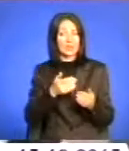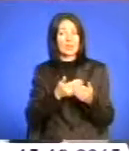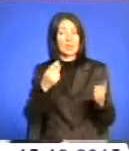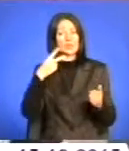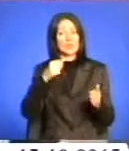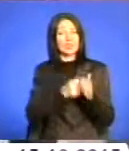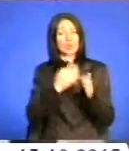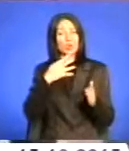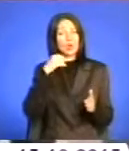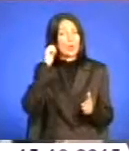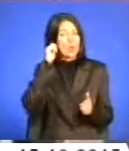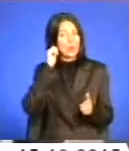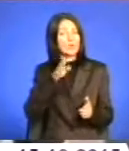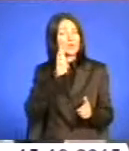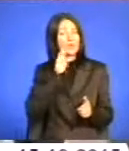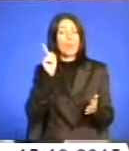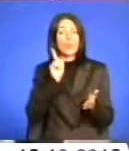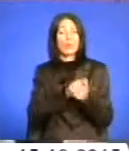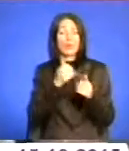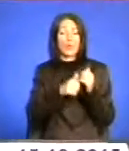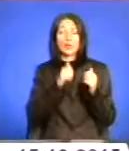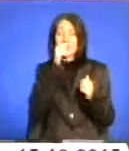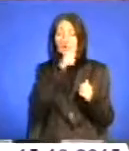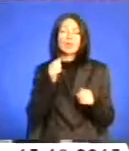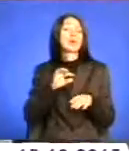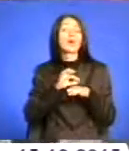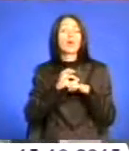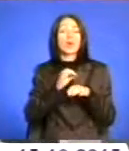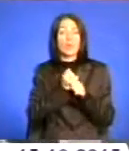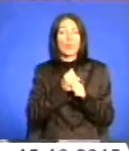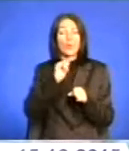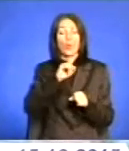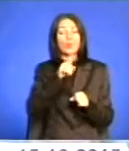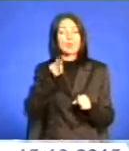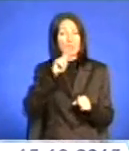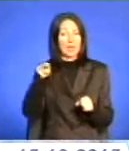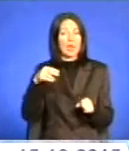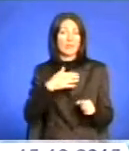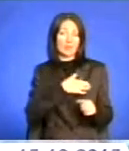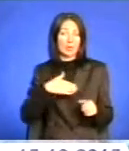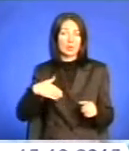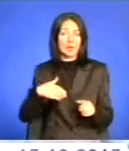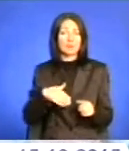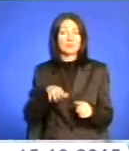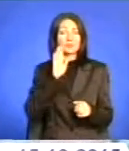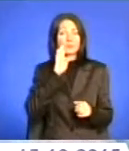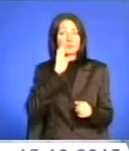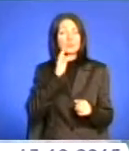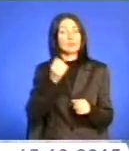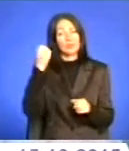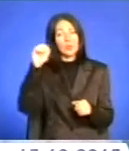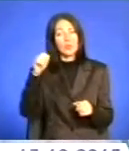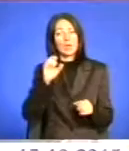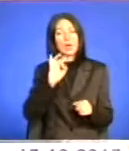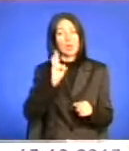років жінкам обов'язково проходити щорічно УЗД-обстеження молочної залози. Пані Галина подолала рак 14